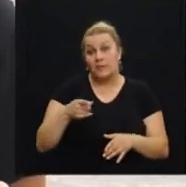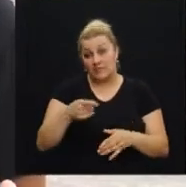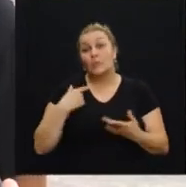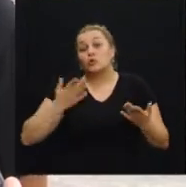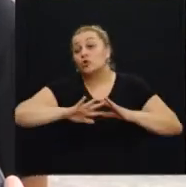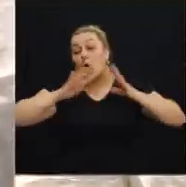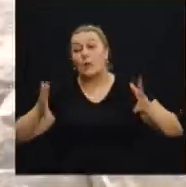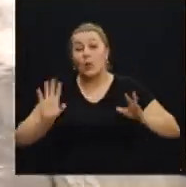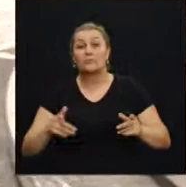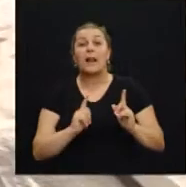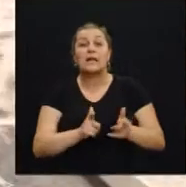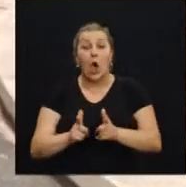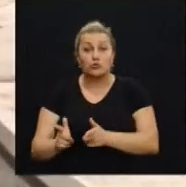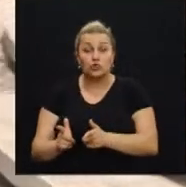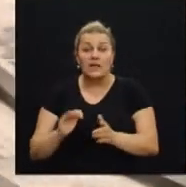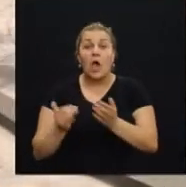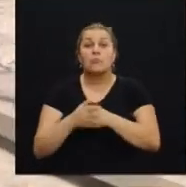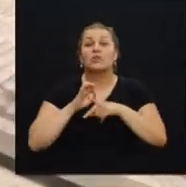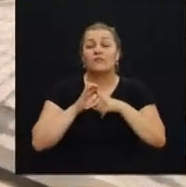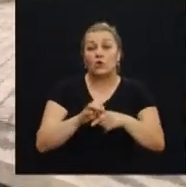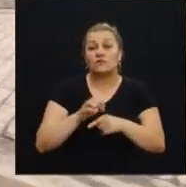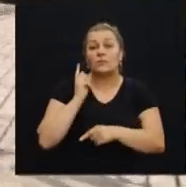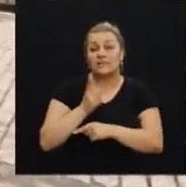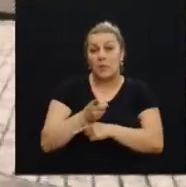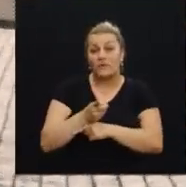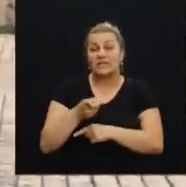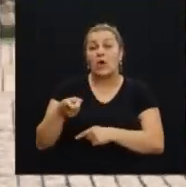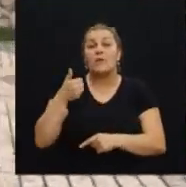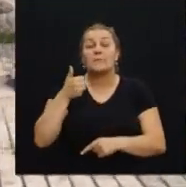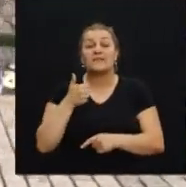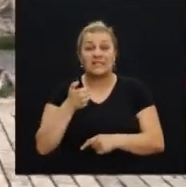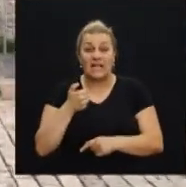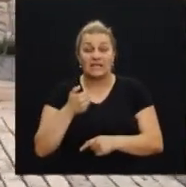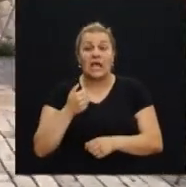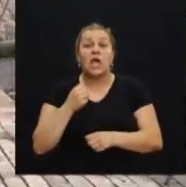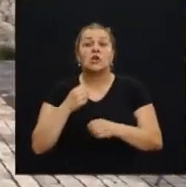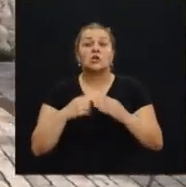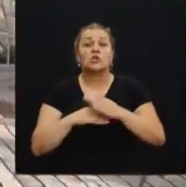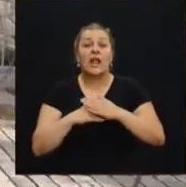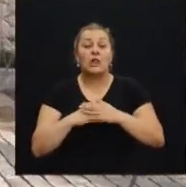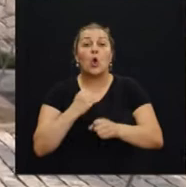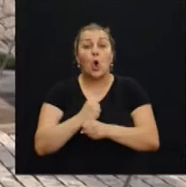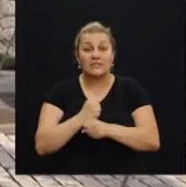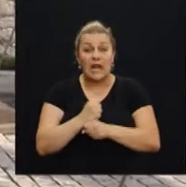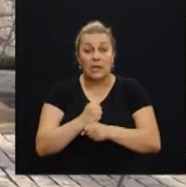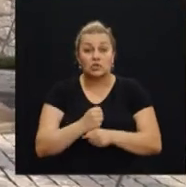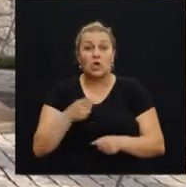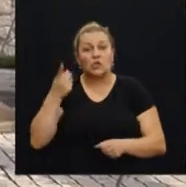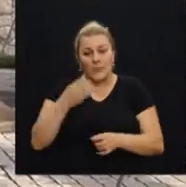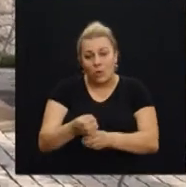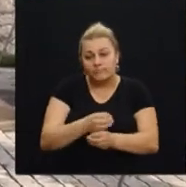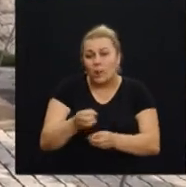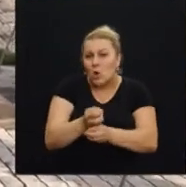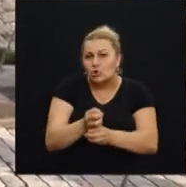imali naoružanja, pod vodstvom tadašnje zapovjednika te prve satnije Željka Gojsalića, znači to je bio nukleus